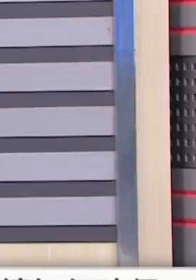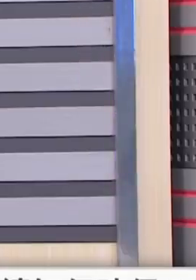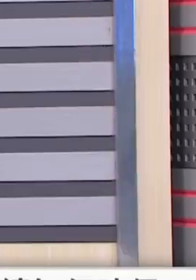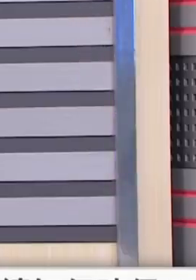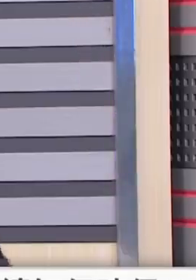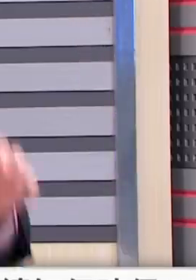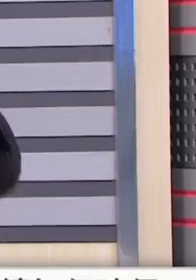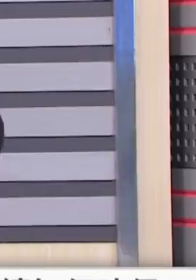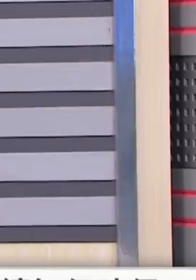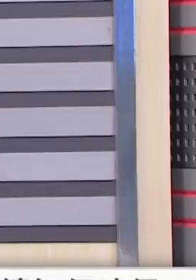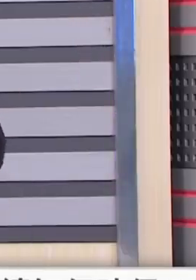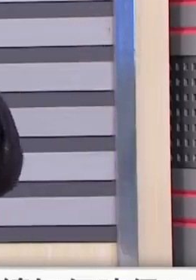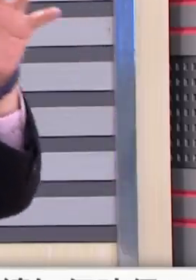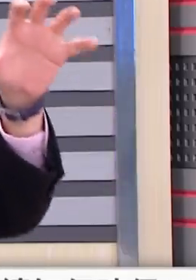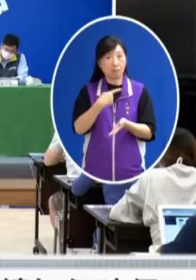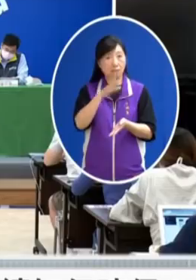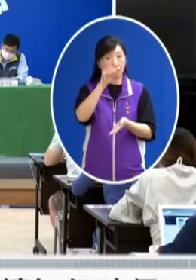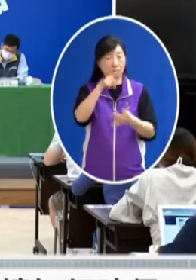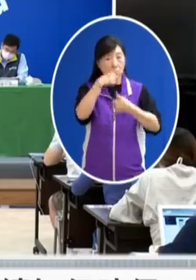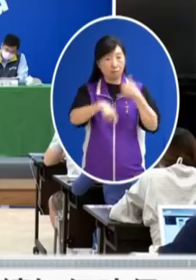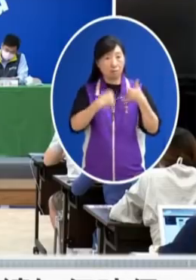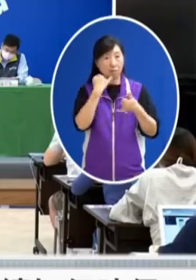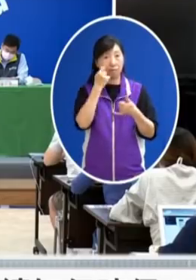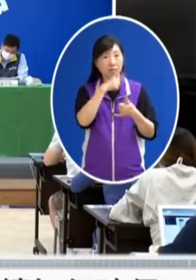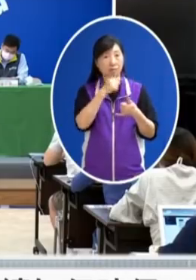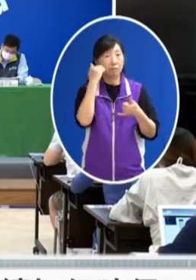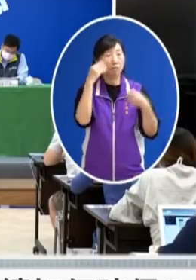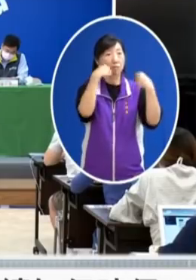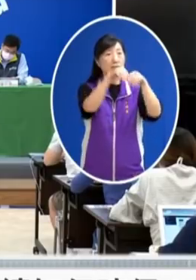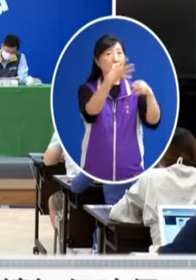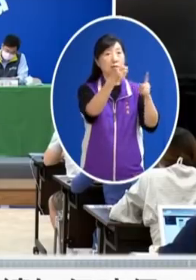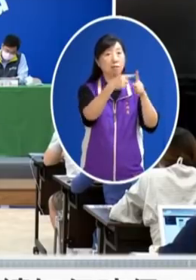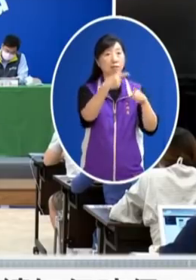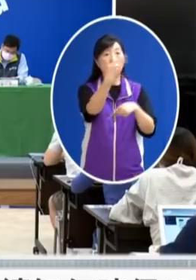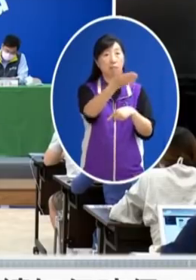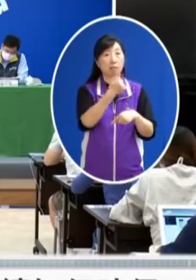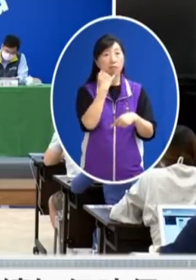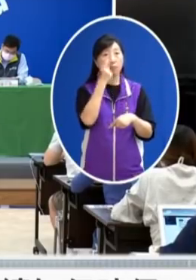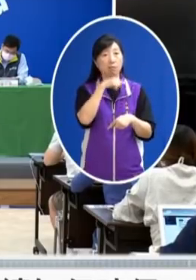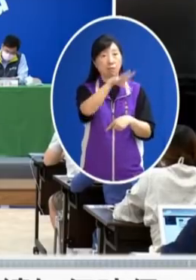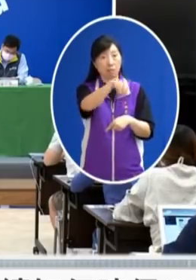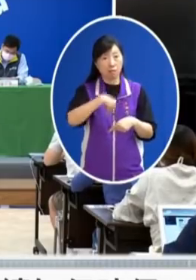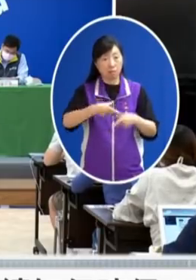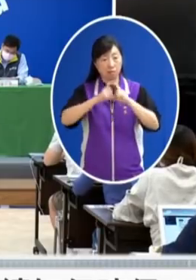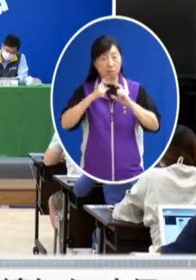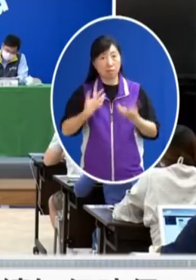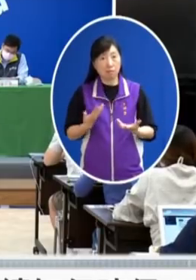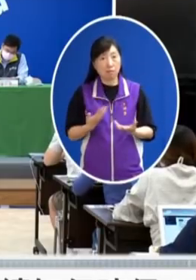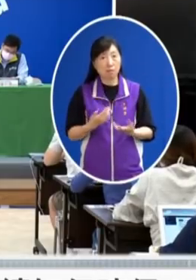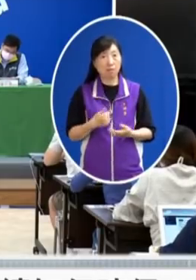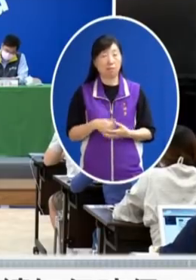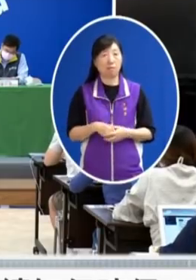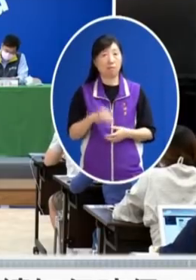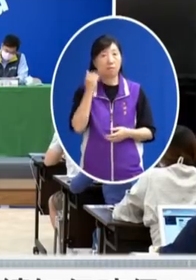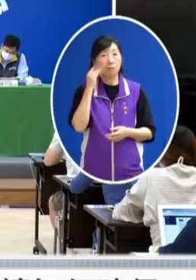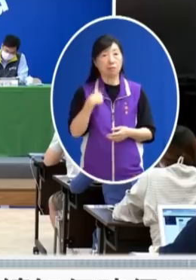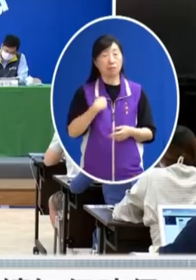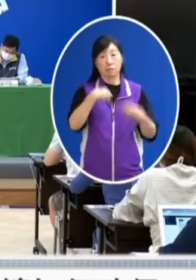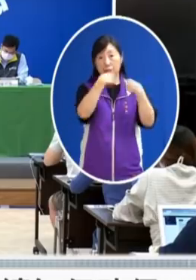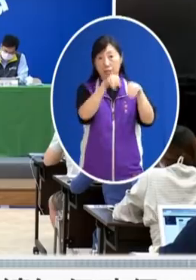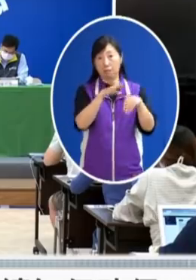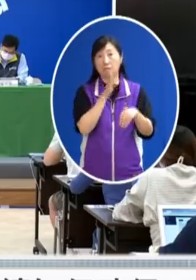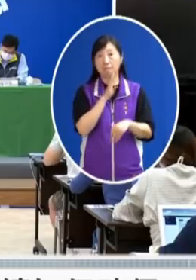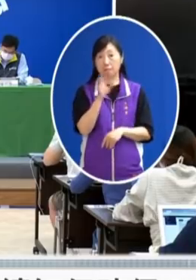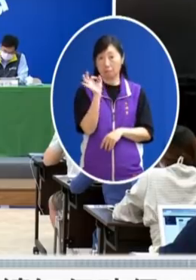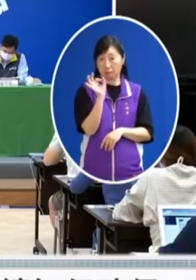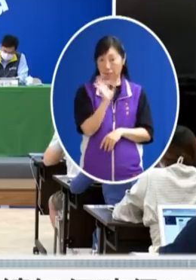么另外的部分呢，我说的是你要把外面呢锁紧了以后呢，你看现在连4天零确诊，就是表示台湾已经